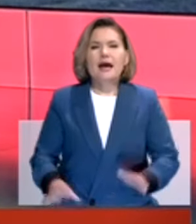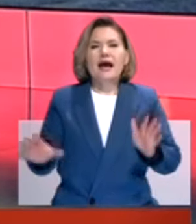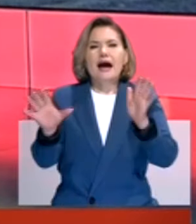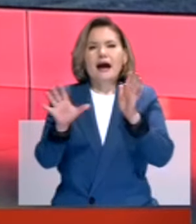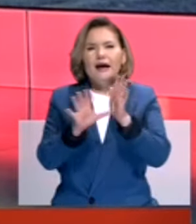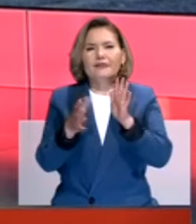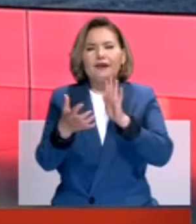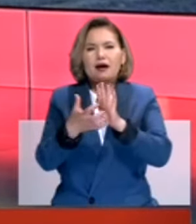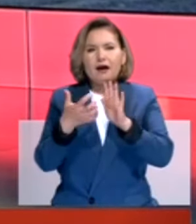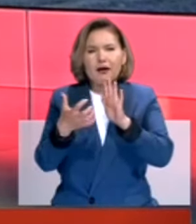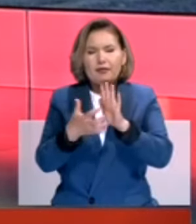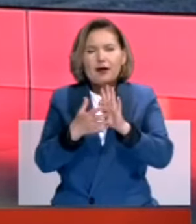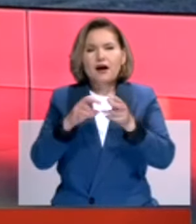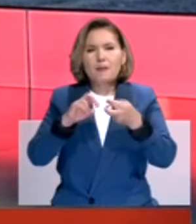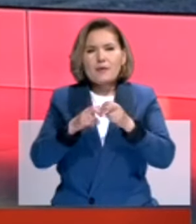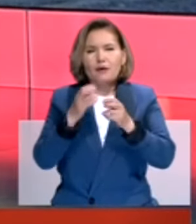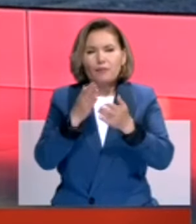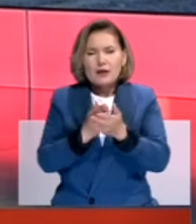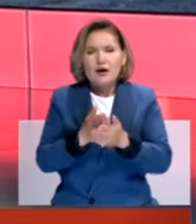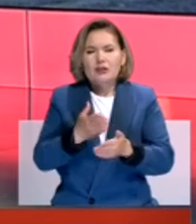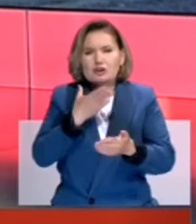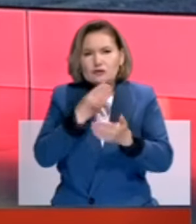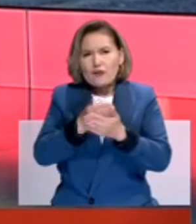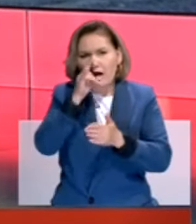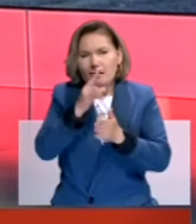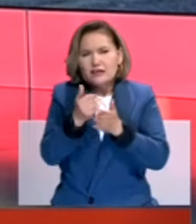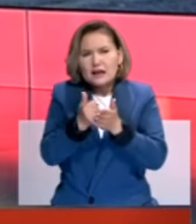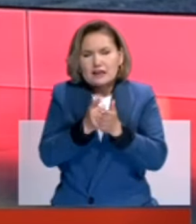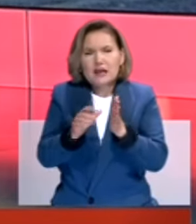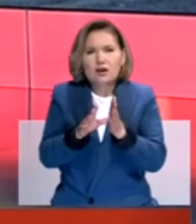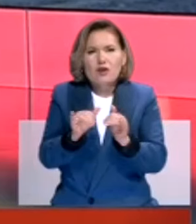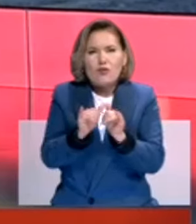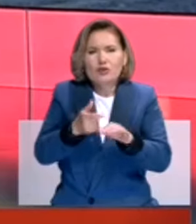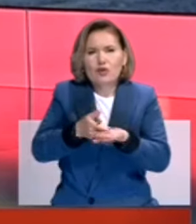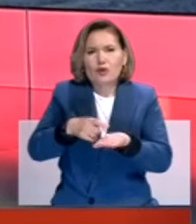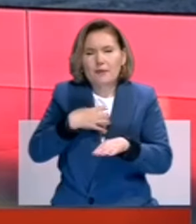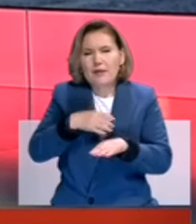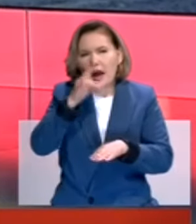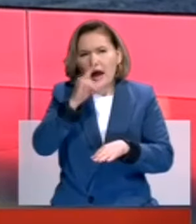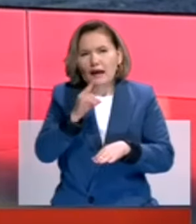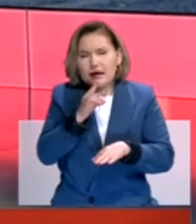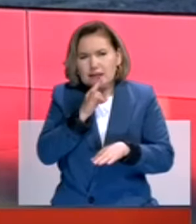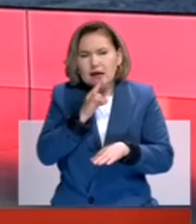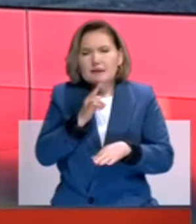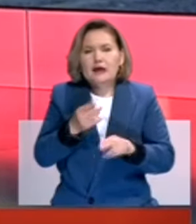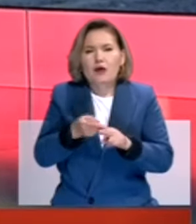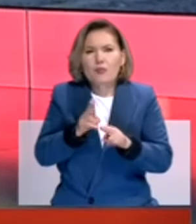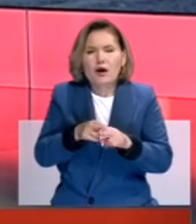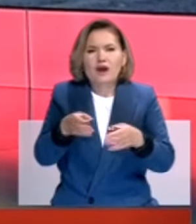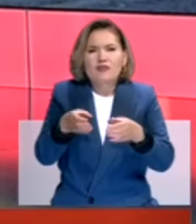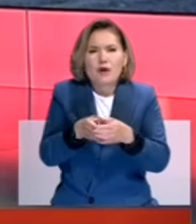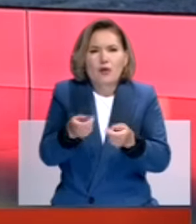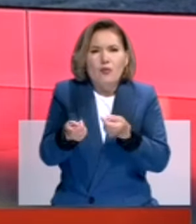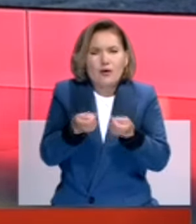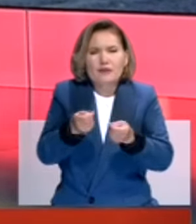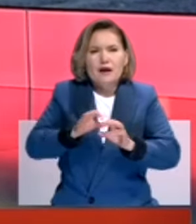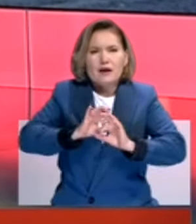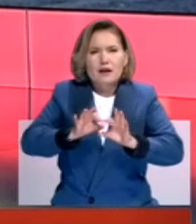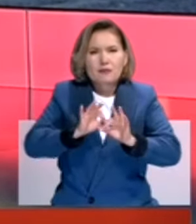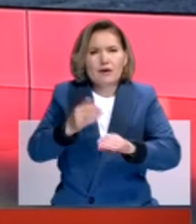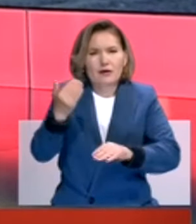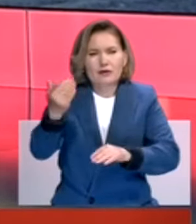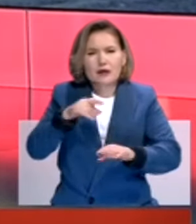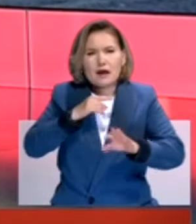Энергия тапшы уақытта ешкімге тәуелді болмау өте маңызды. Бұл Қазақстанның Азаматтық Альянсының президенті Бану Нұрғазиеваның